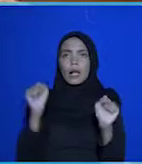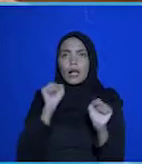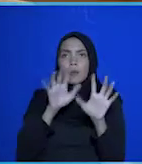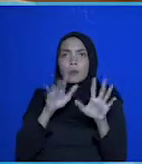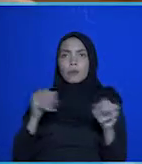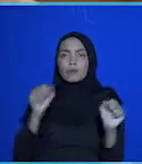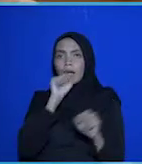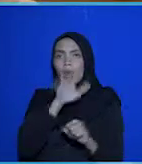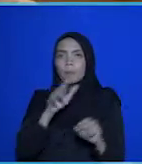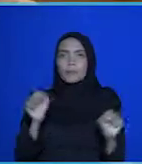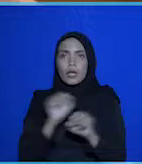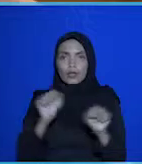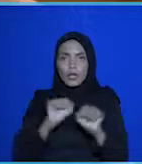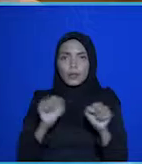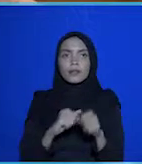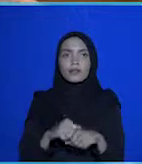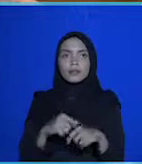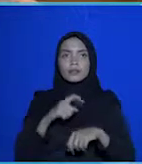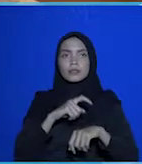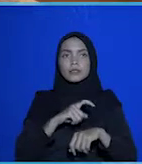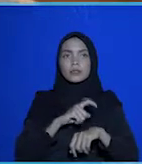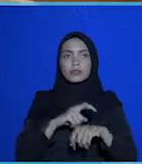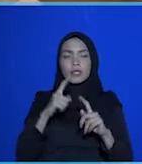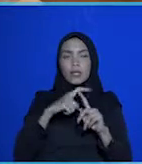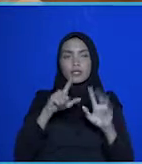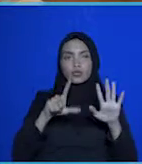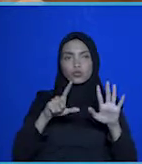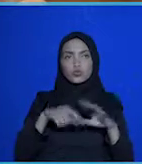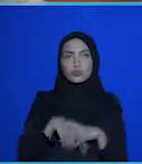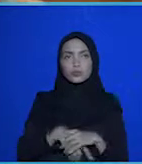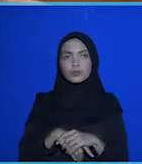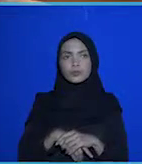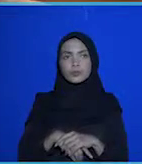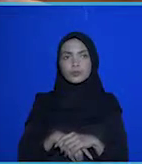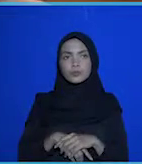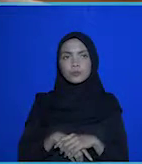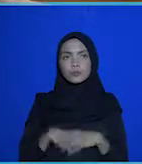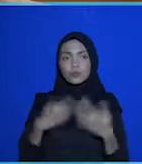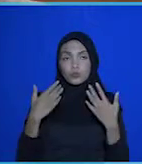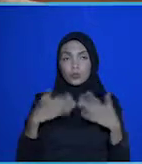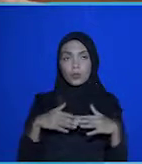tertuju dan rem ya atau tanggal 7 itu, tanggal 5 itu. Kemudian